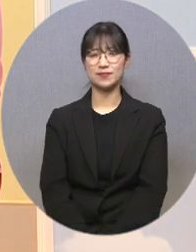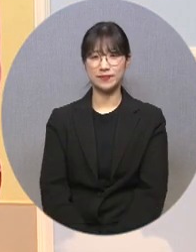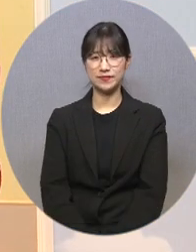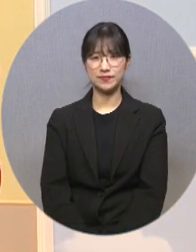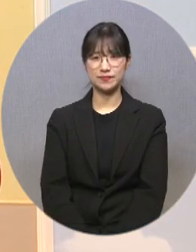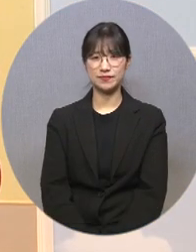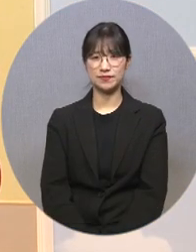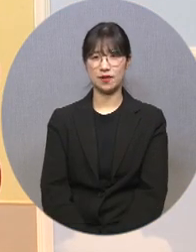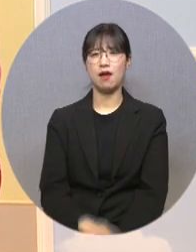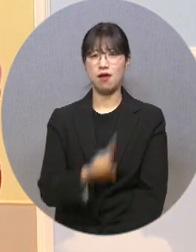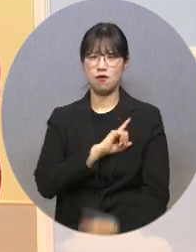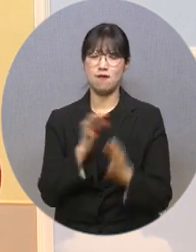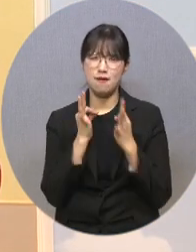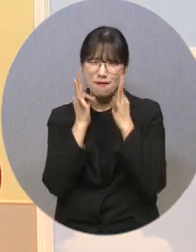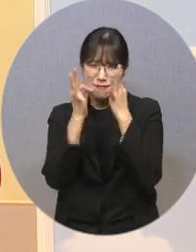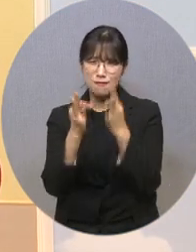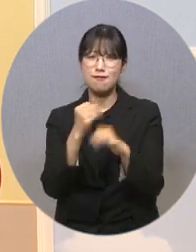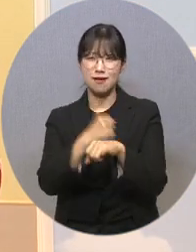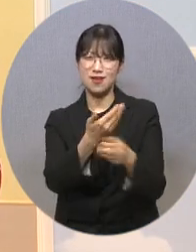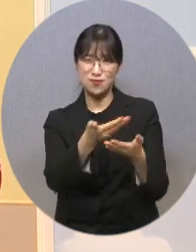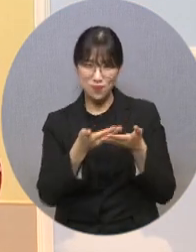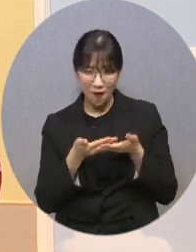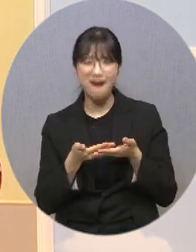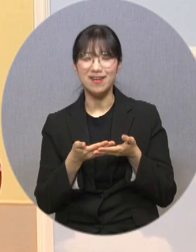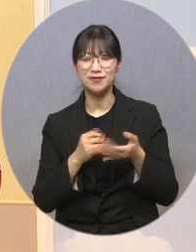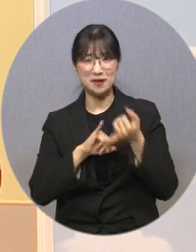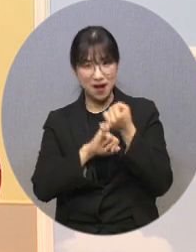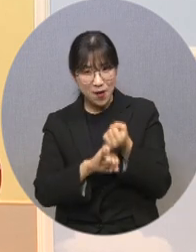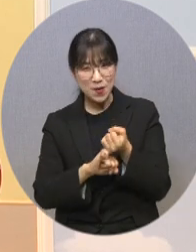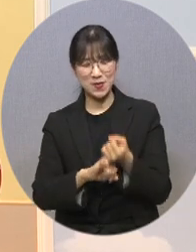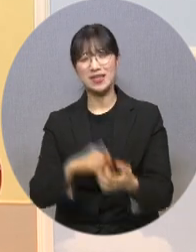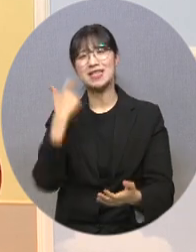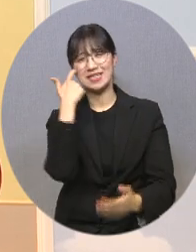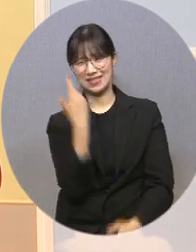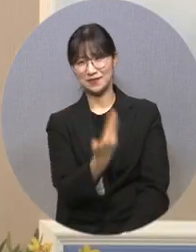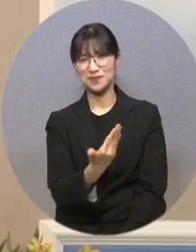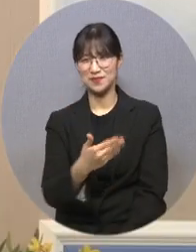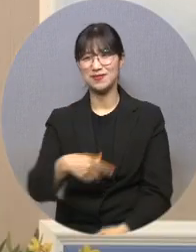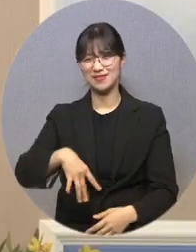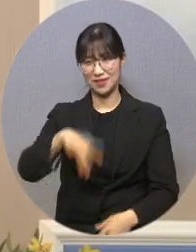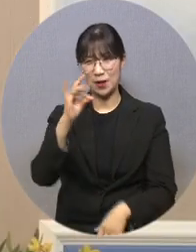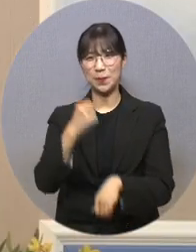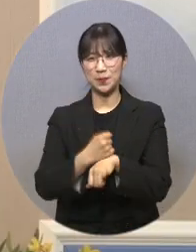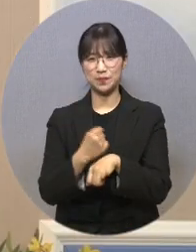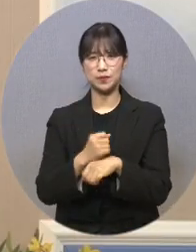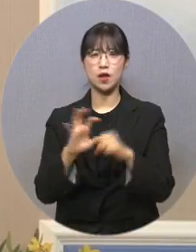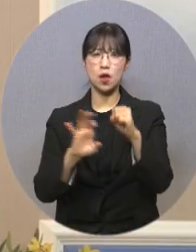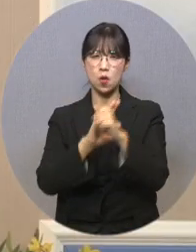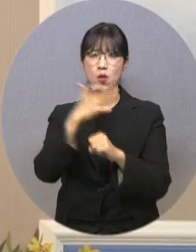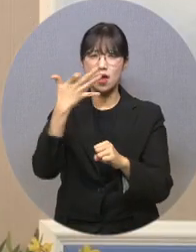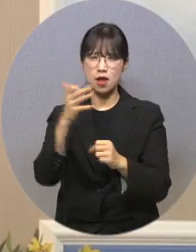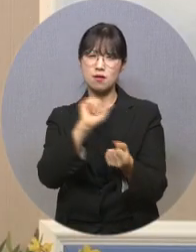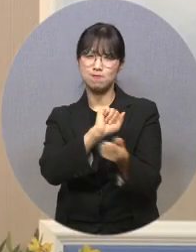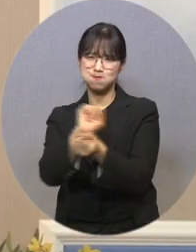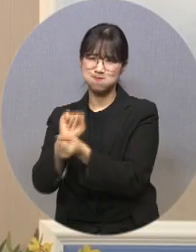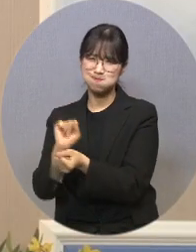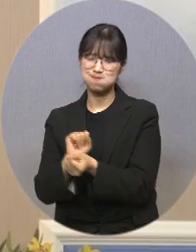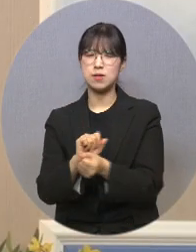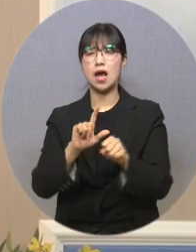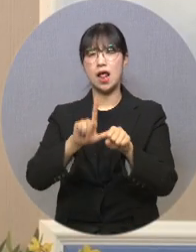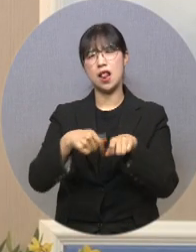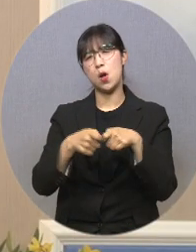네, 최선을 다해 주신다고 하니 첫 번째 질문 먼저 드리도록 네. 하겠습니다. 코로나19 감염병이